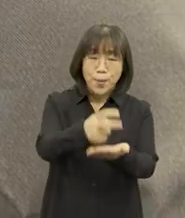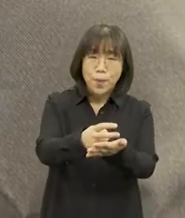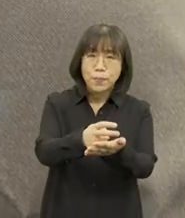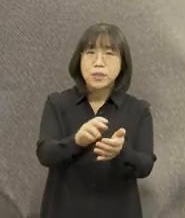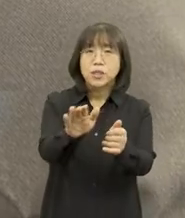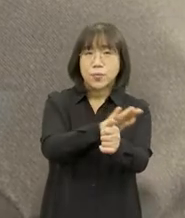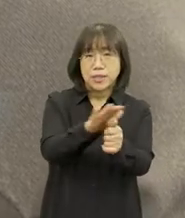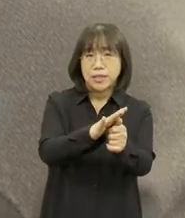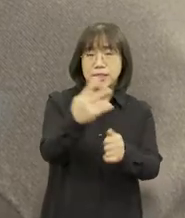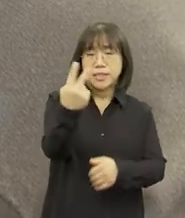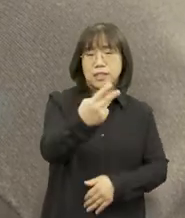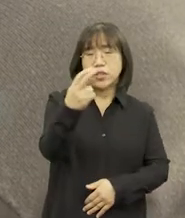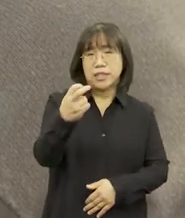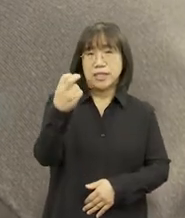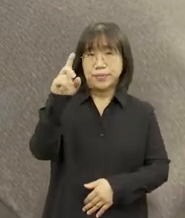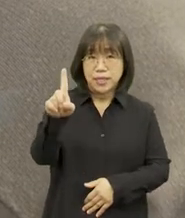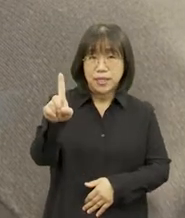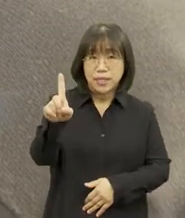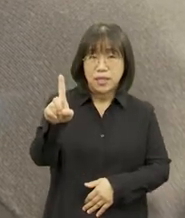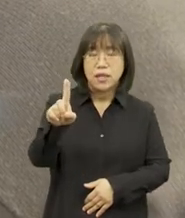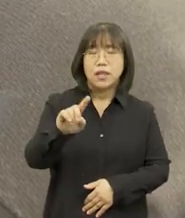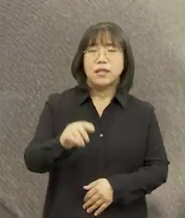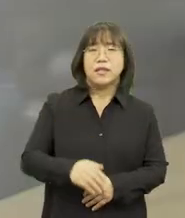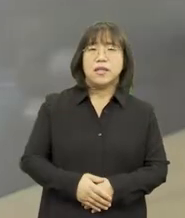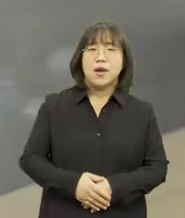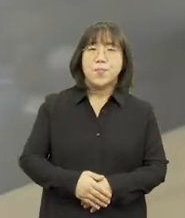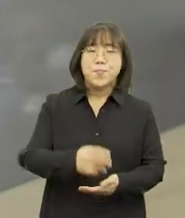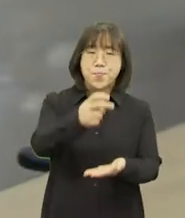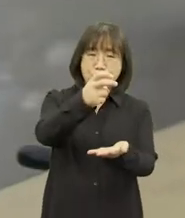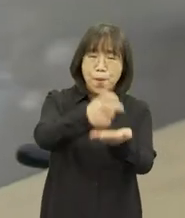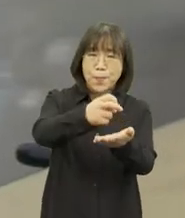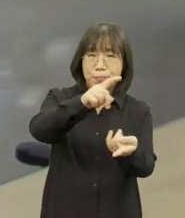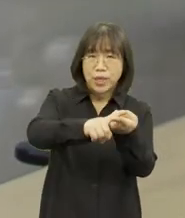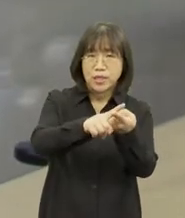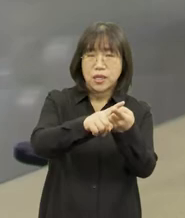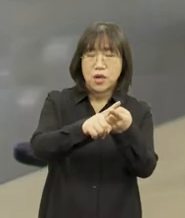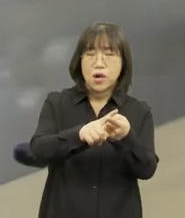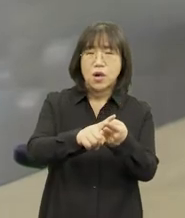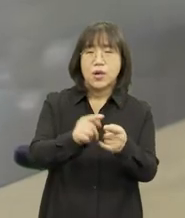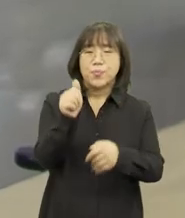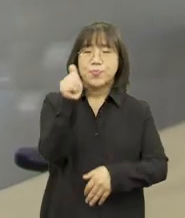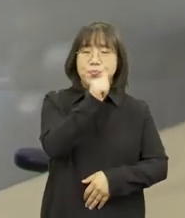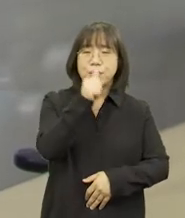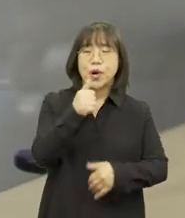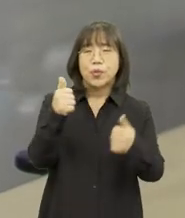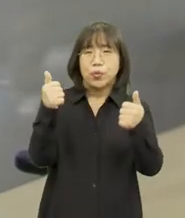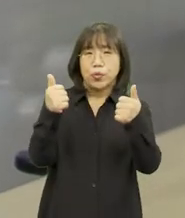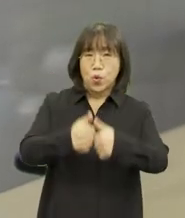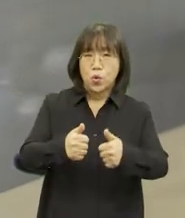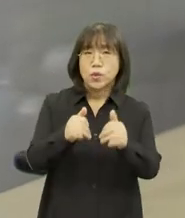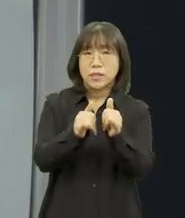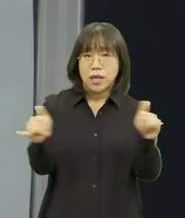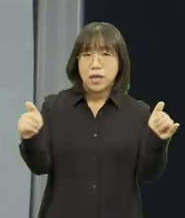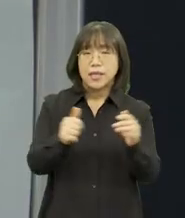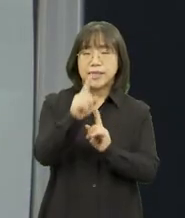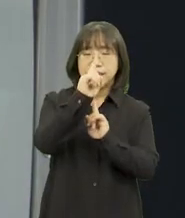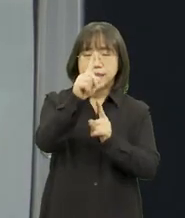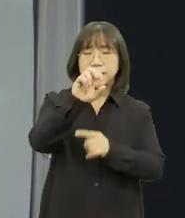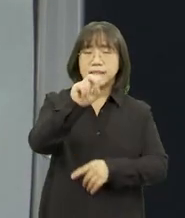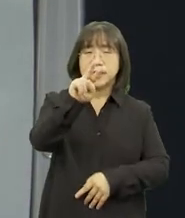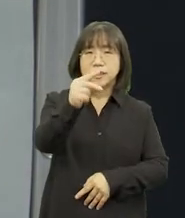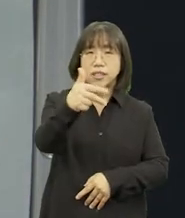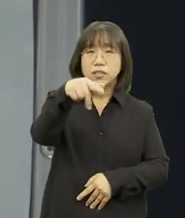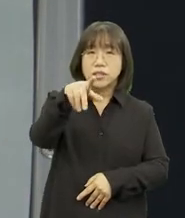무료 법률 서비스 2021년 법률 홈닥터는 법률 홈닥터 이현정 변호사가 법률